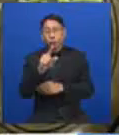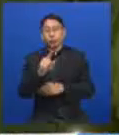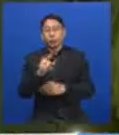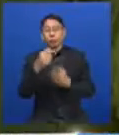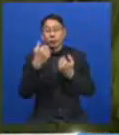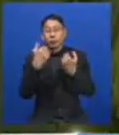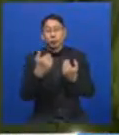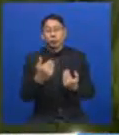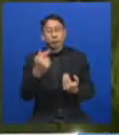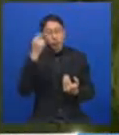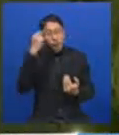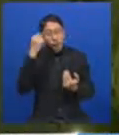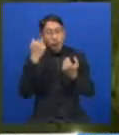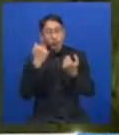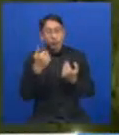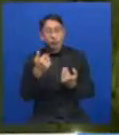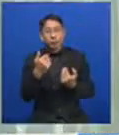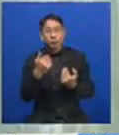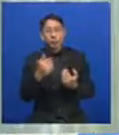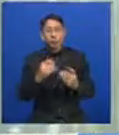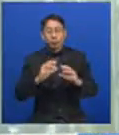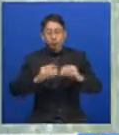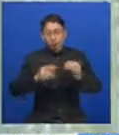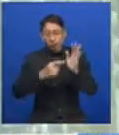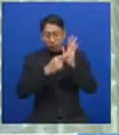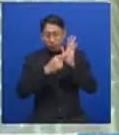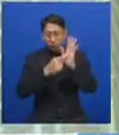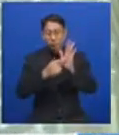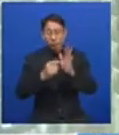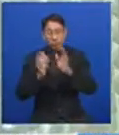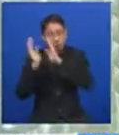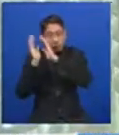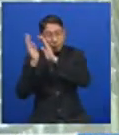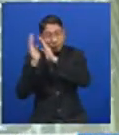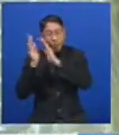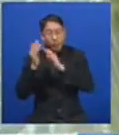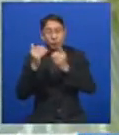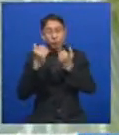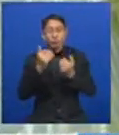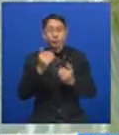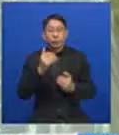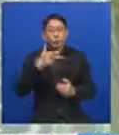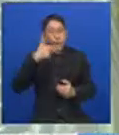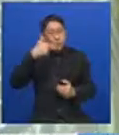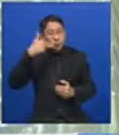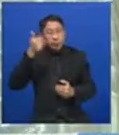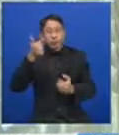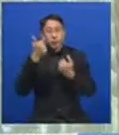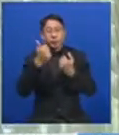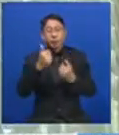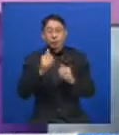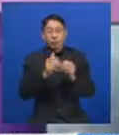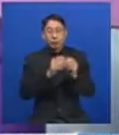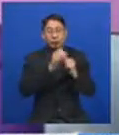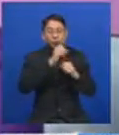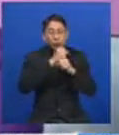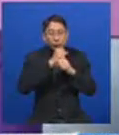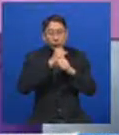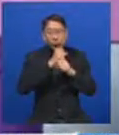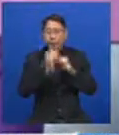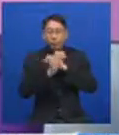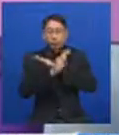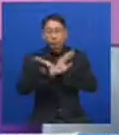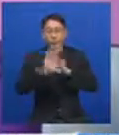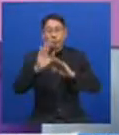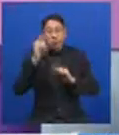นสดเนี่ยตัวเด่นก็คือการใช้มะพร้าวอ่อนซึ่งเป็นมะพร้าวที่อ่อนจริงๆถ้ามะพร้าวแก่เขาก็ไม่ทำอัน